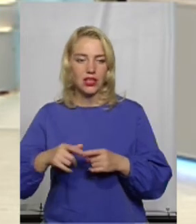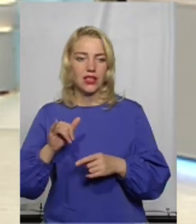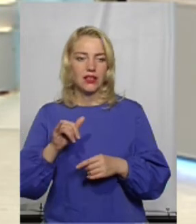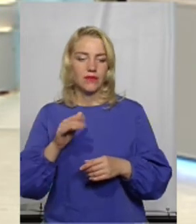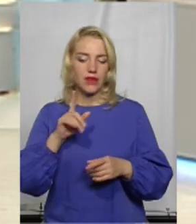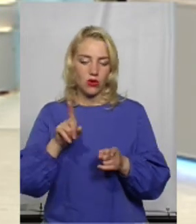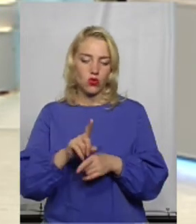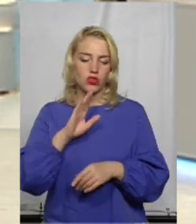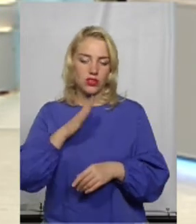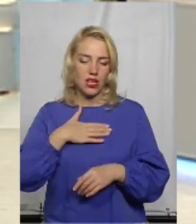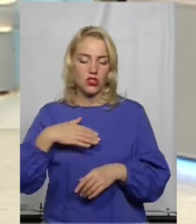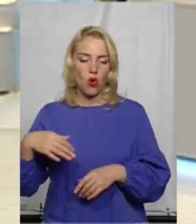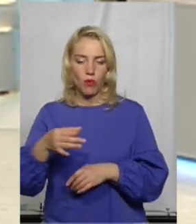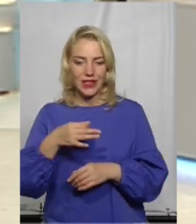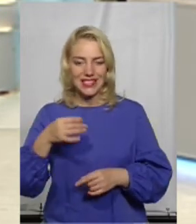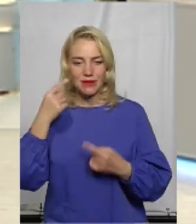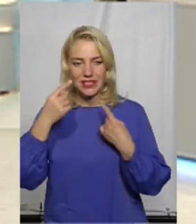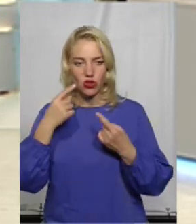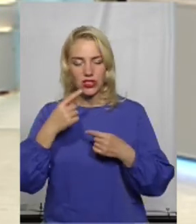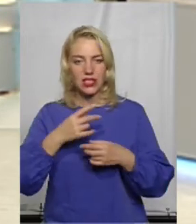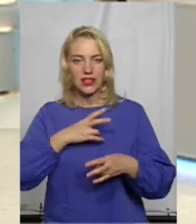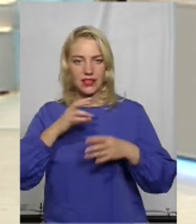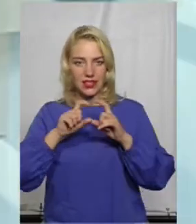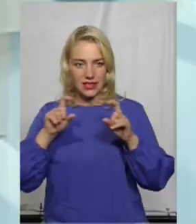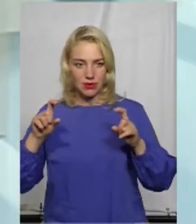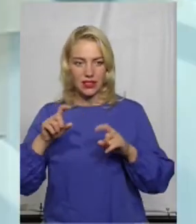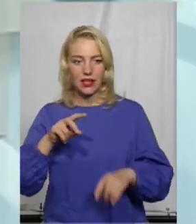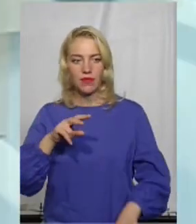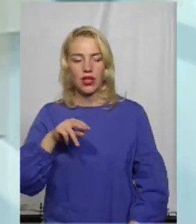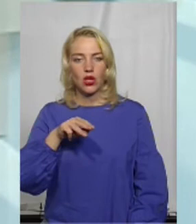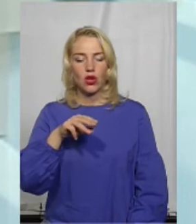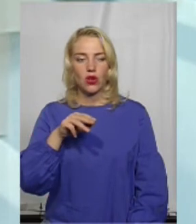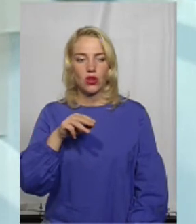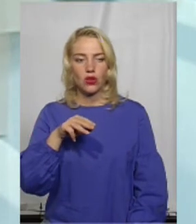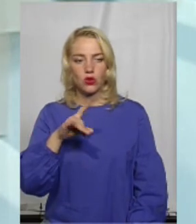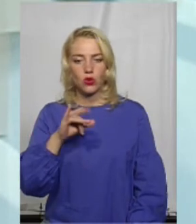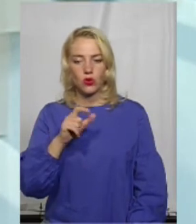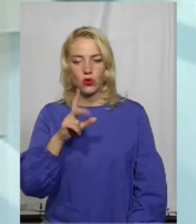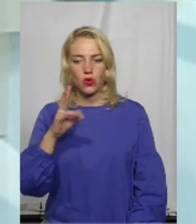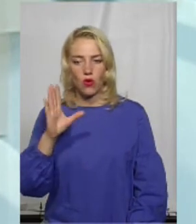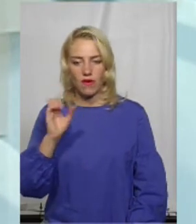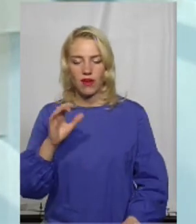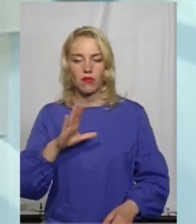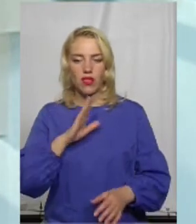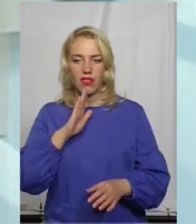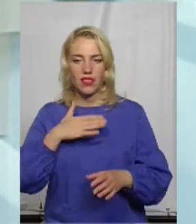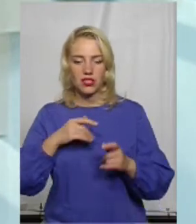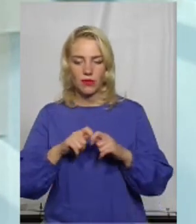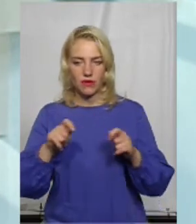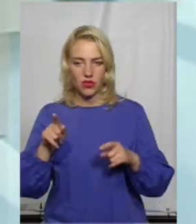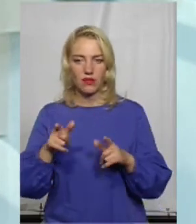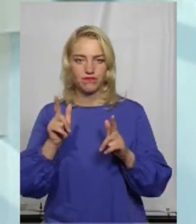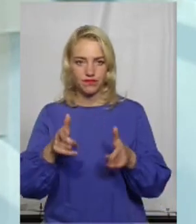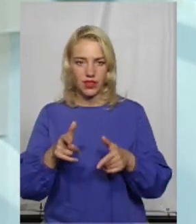обласний психологічний диспансер, де пані Лілія Брухнова, вона була на нашому відкритті, вона теж зголосилася, і